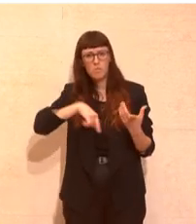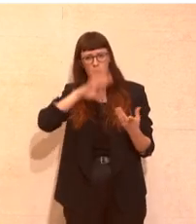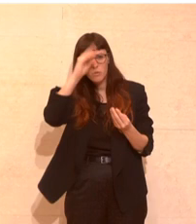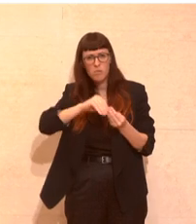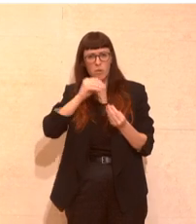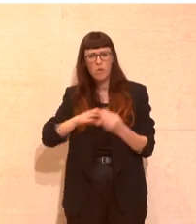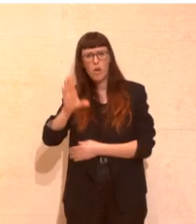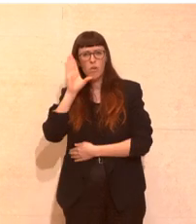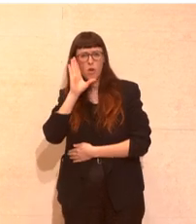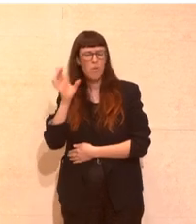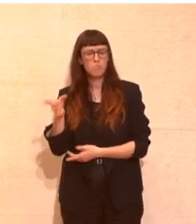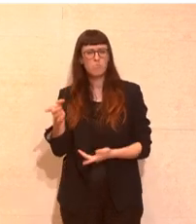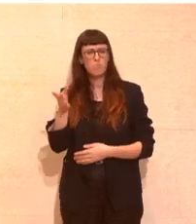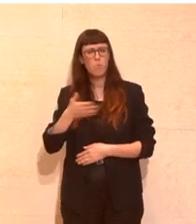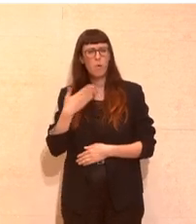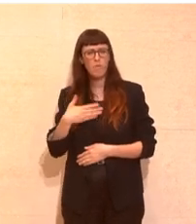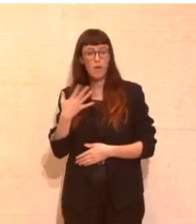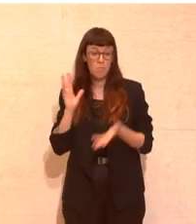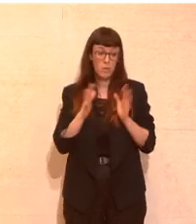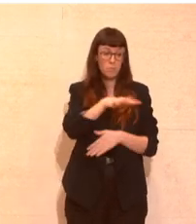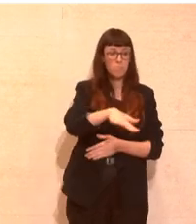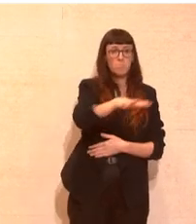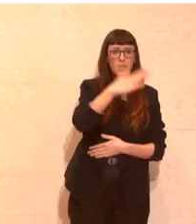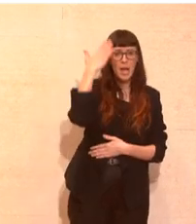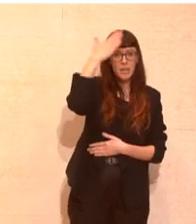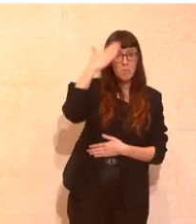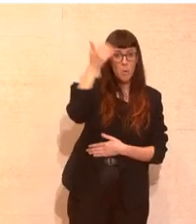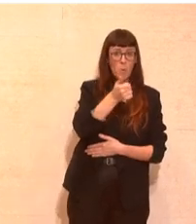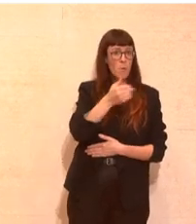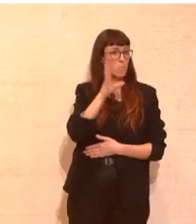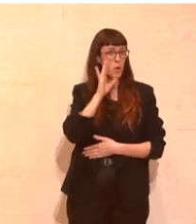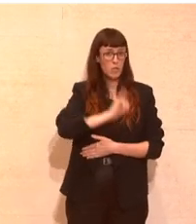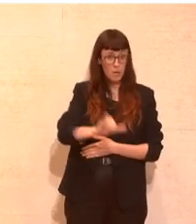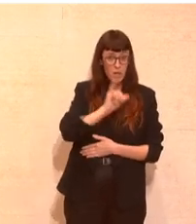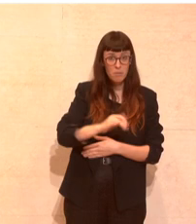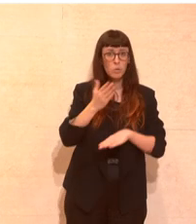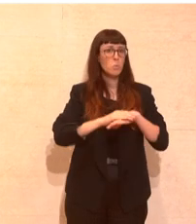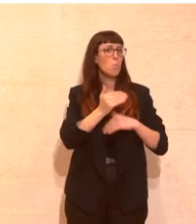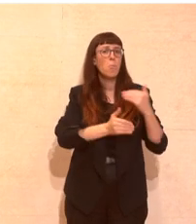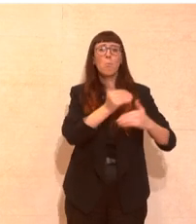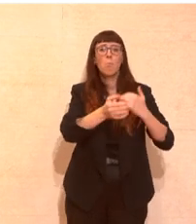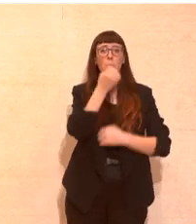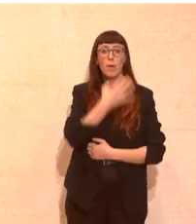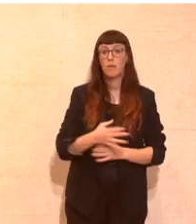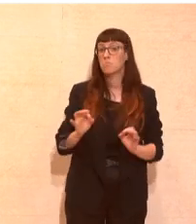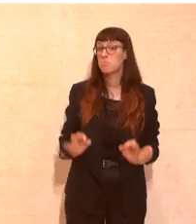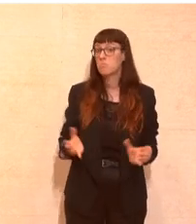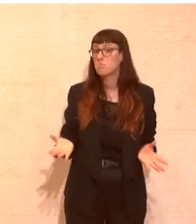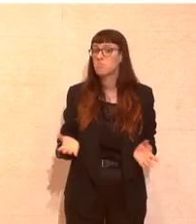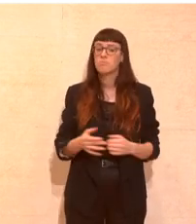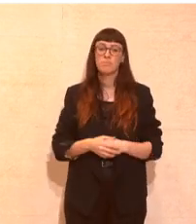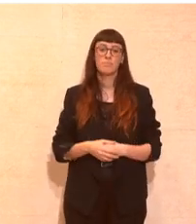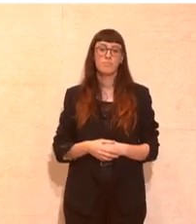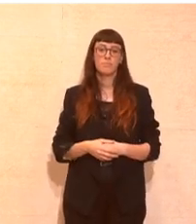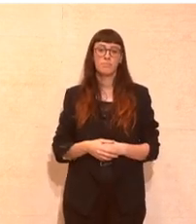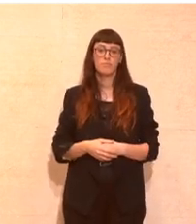des personnes, des animaux qui, eux, ne dormiraient pas et finalement s'en sortiraient très bien dans la vie ? Et au final, il y a énormément de